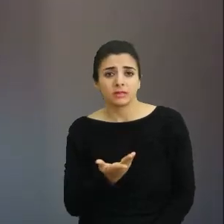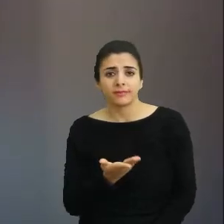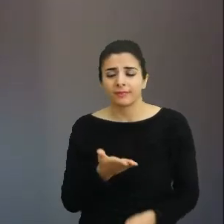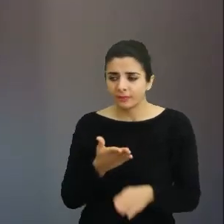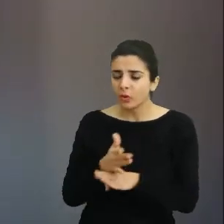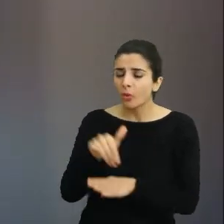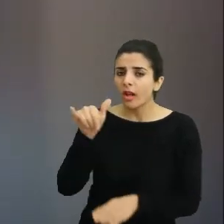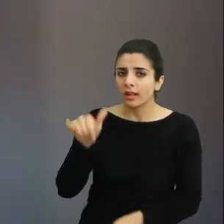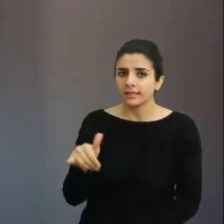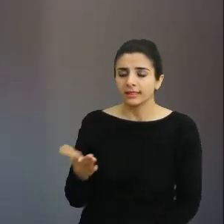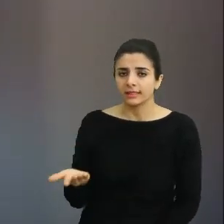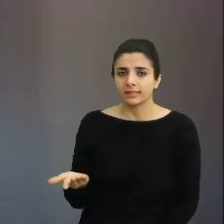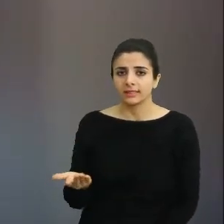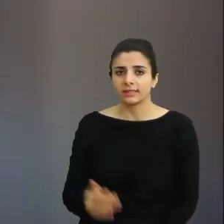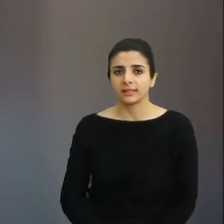Haklısın.